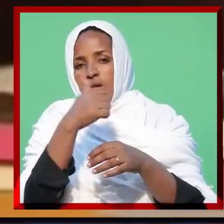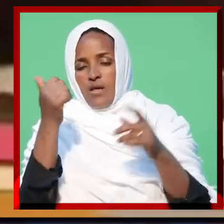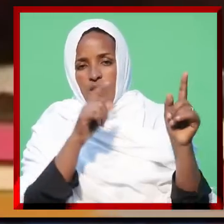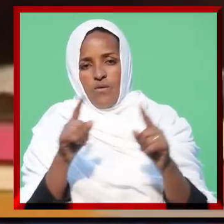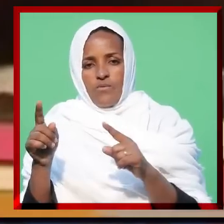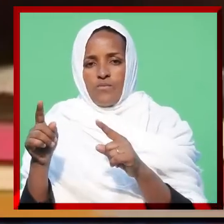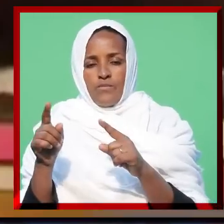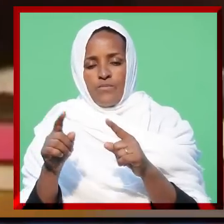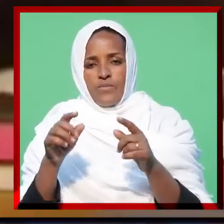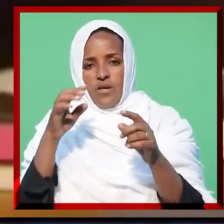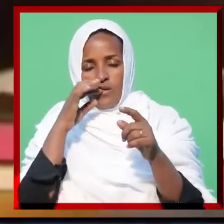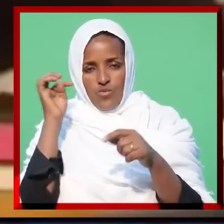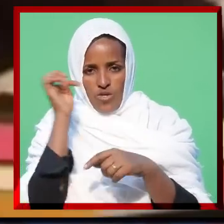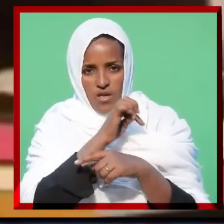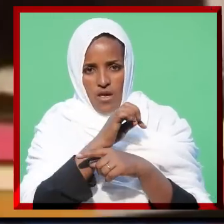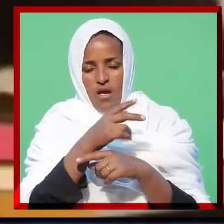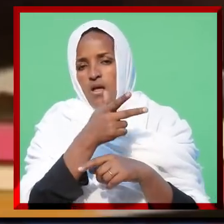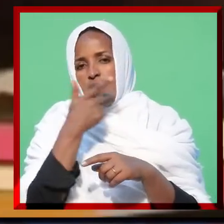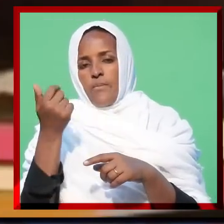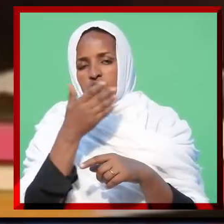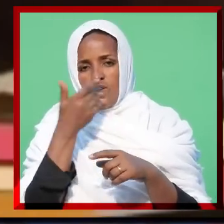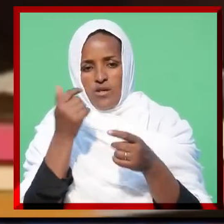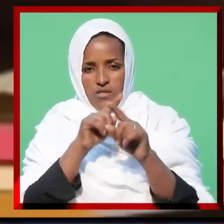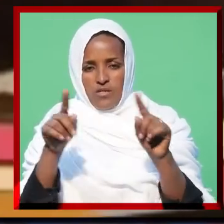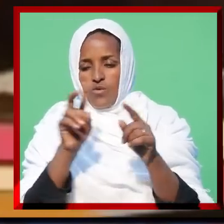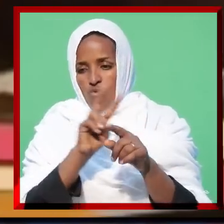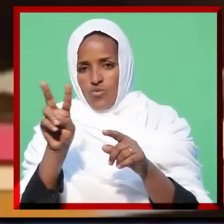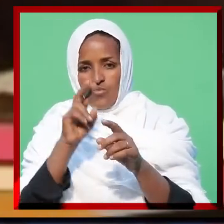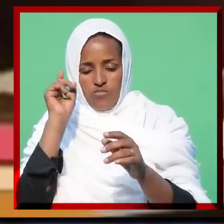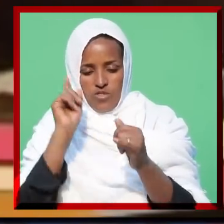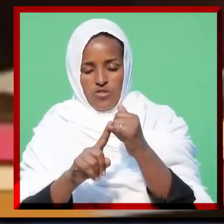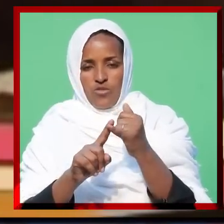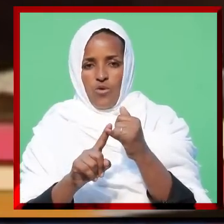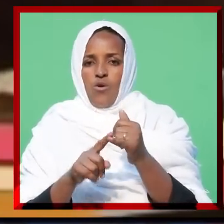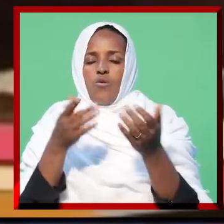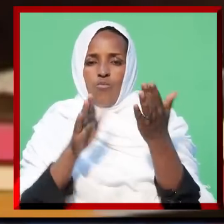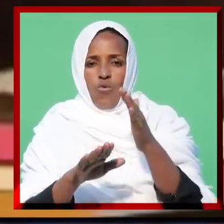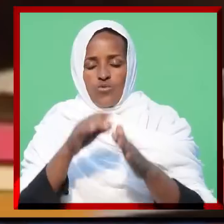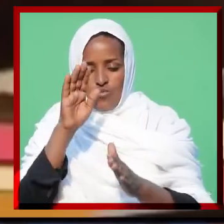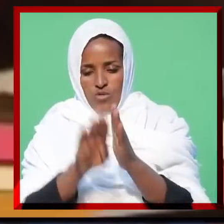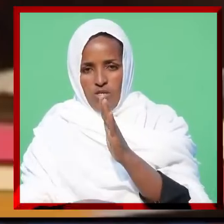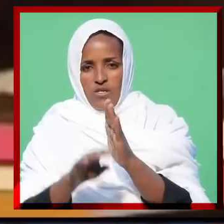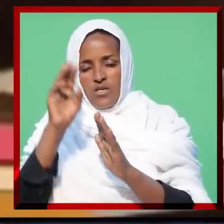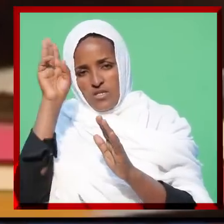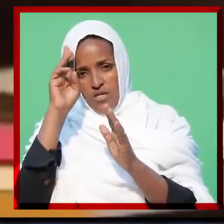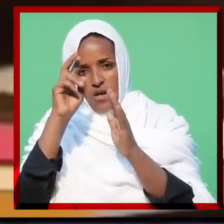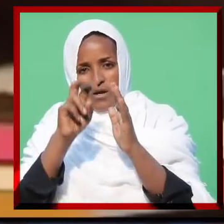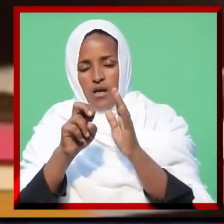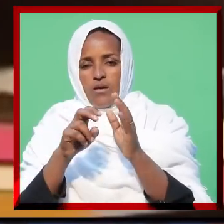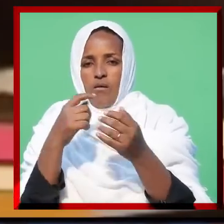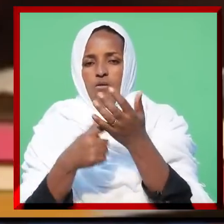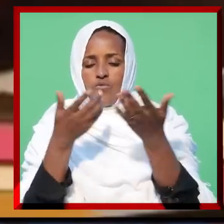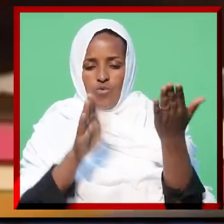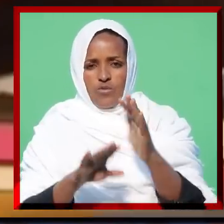ሌላው ከሐሰተኛ ሌባ ይሻላል ነገር ግን የሁለቱን ፍጻሜያቸው ሞት ነውና ውርደት ነው አለ ሲራክ 20 ቁጥር 25 ላይ። ምንም